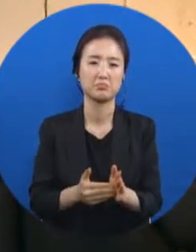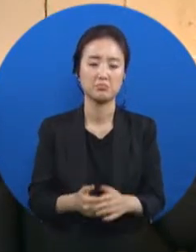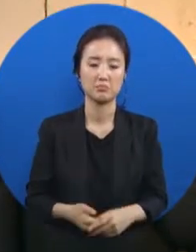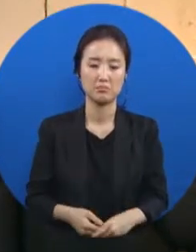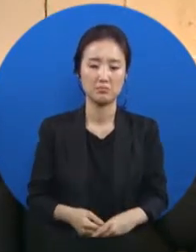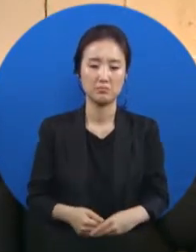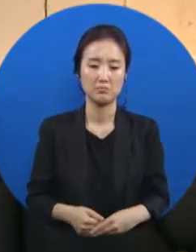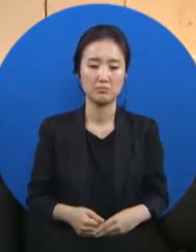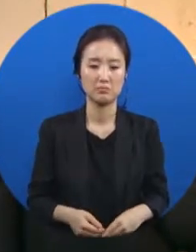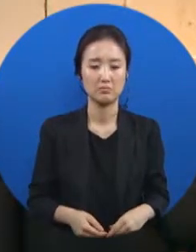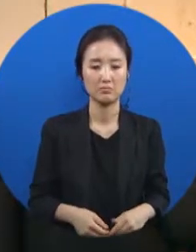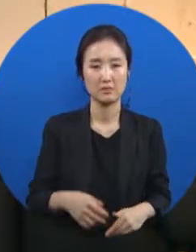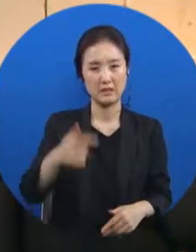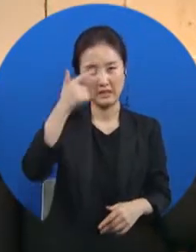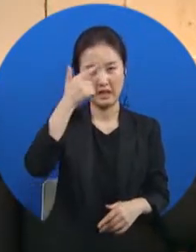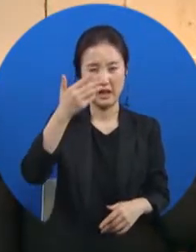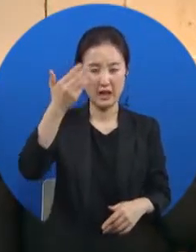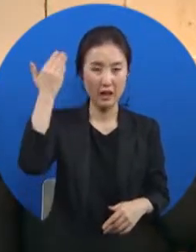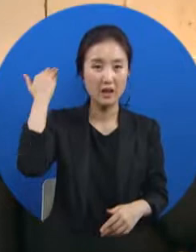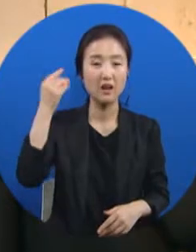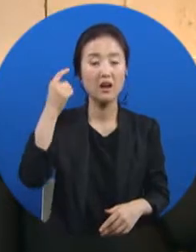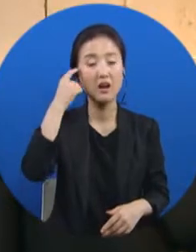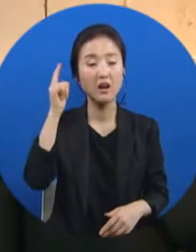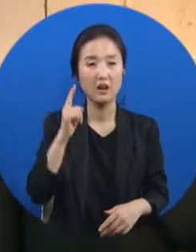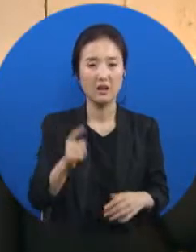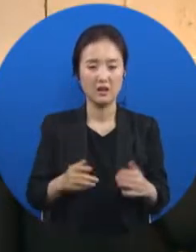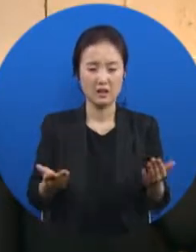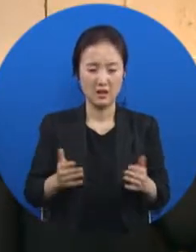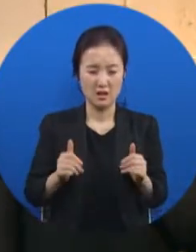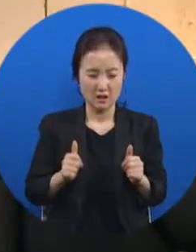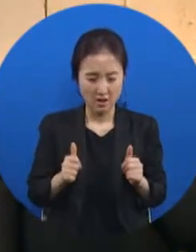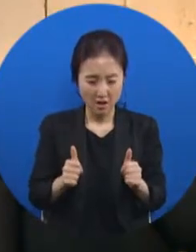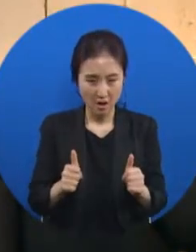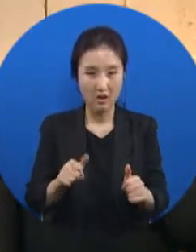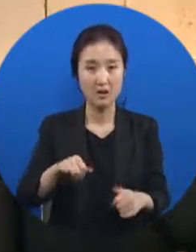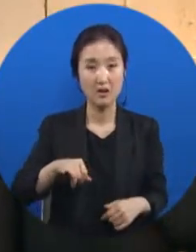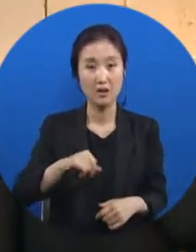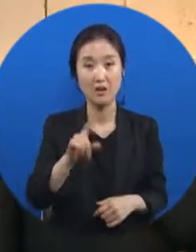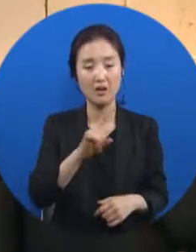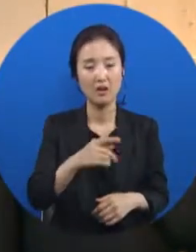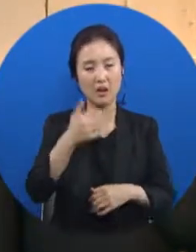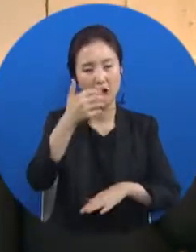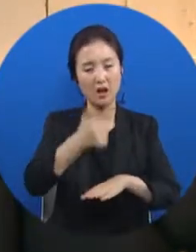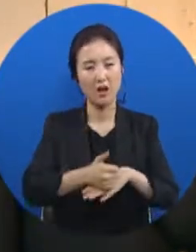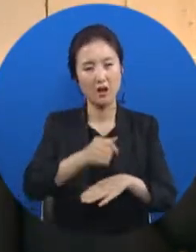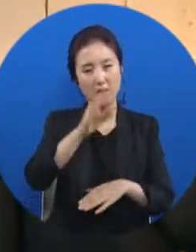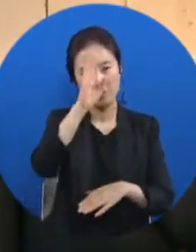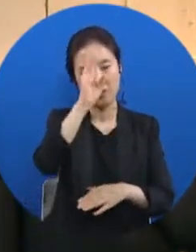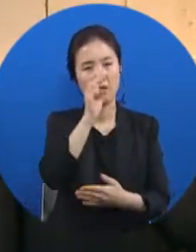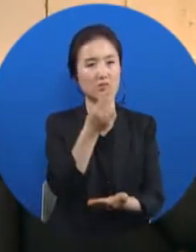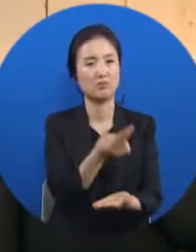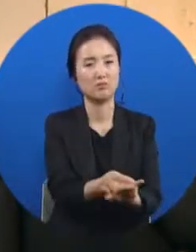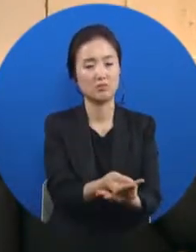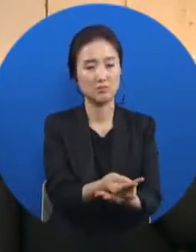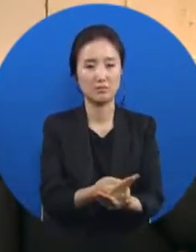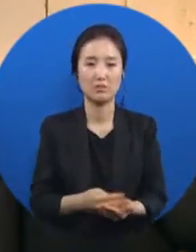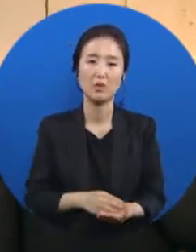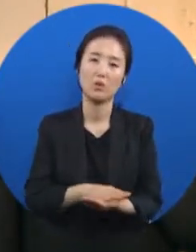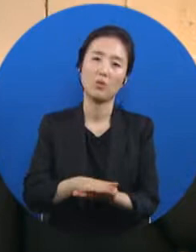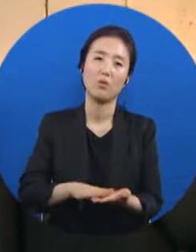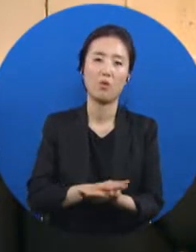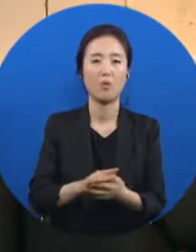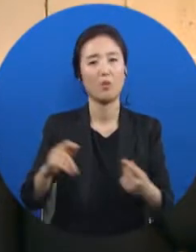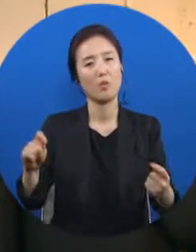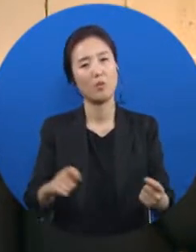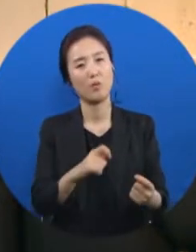했던 개미는 허리 아파 누워 있는 것 같고 뭐막 즐기면서 뭐 연주하고 했던 배짱이는 판